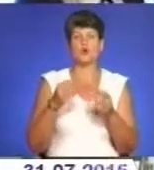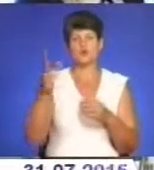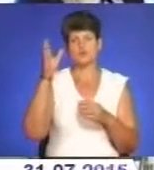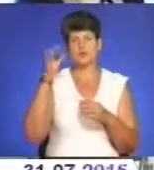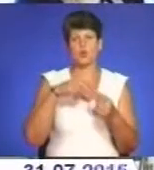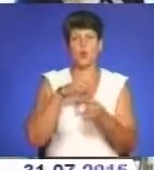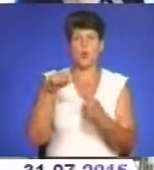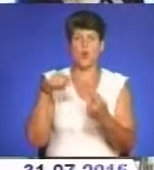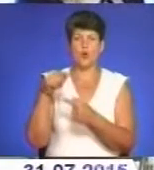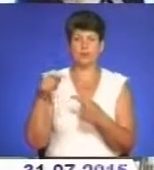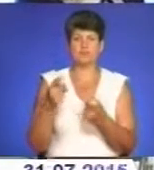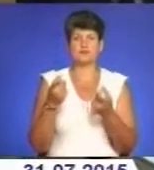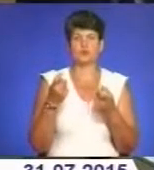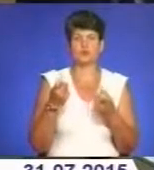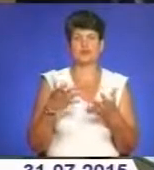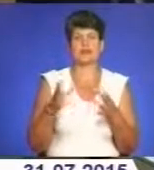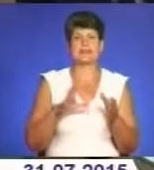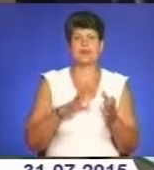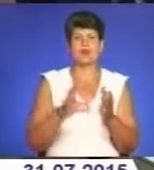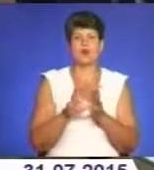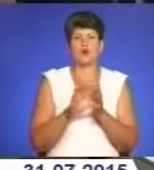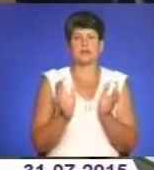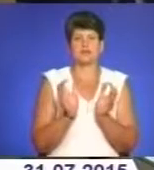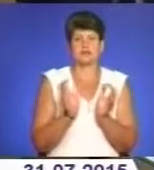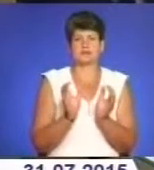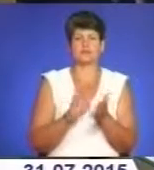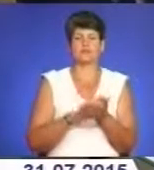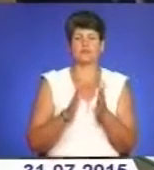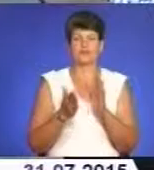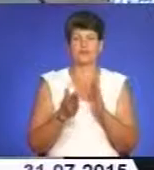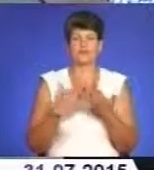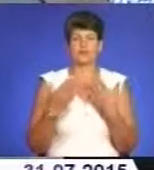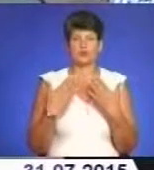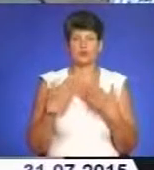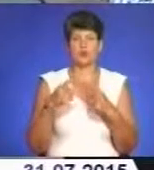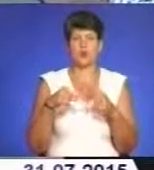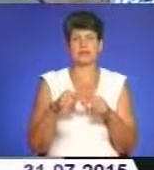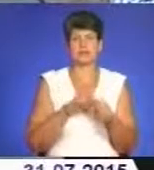залучення інвестицій у сферу енергозбереження та налагодження відносин між органами самоврядування.